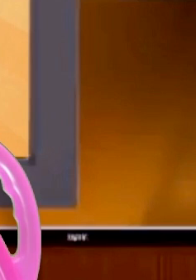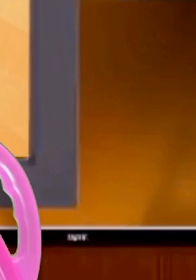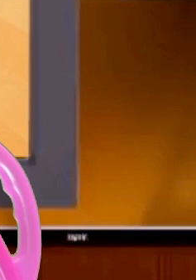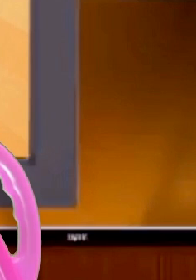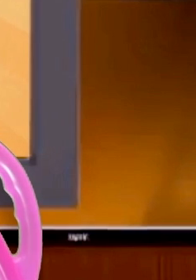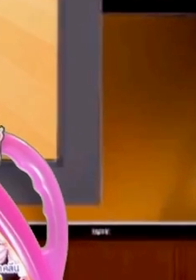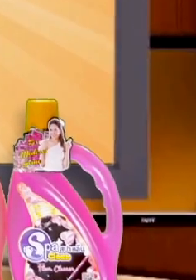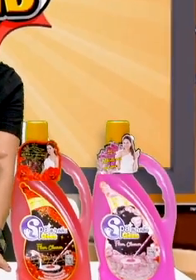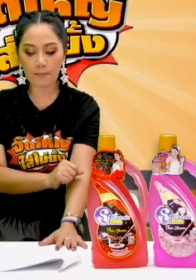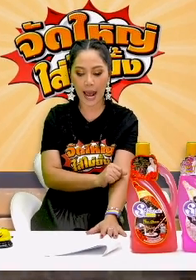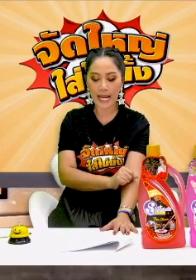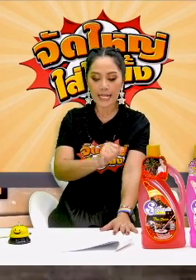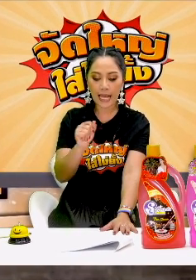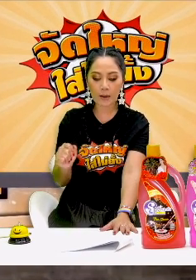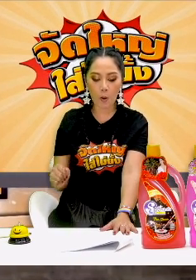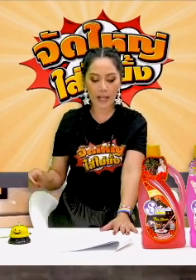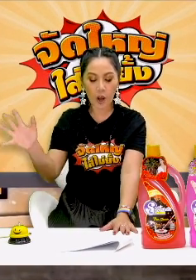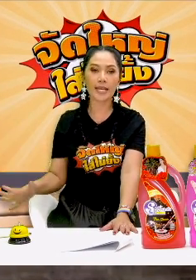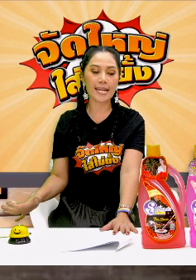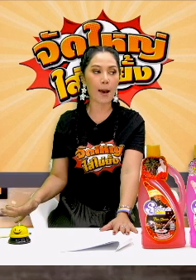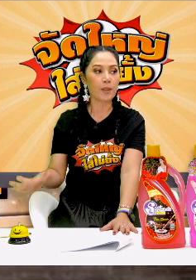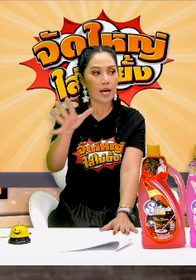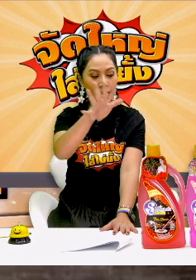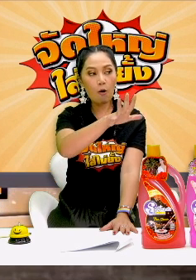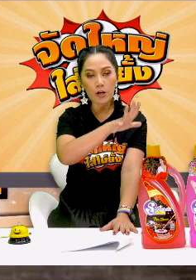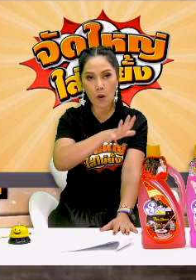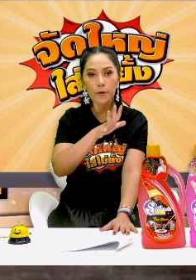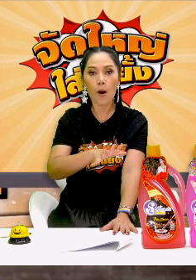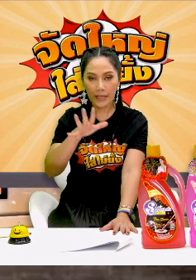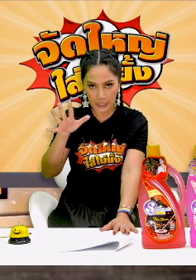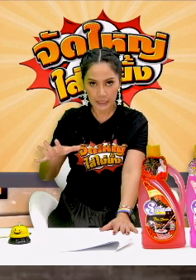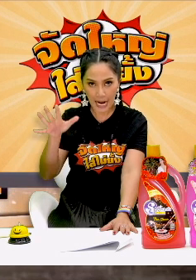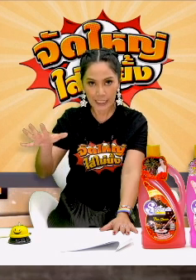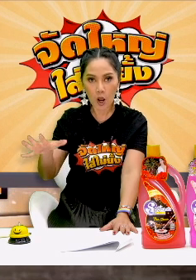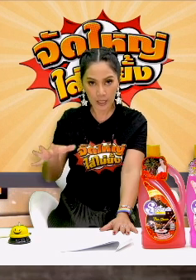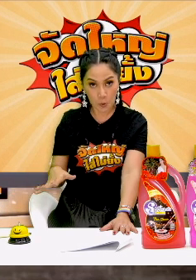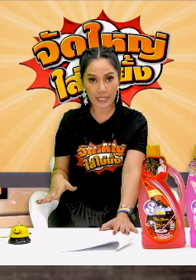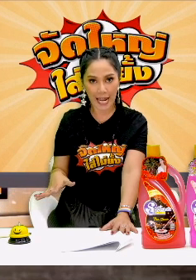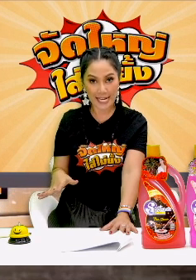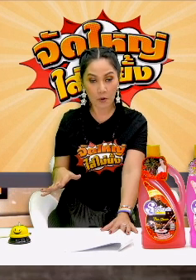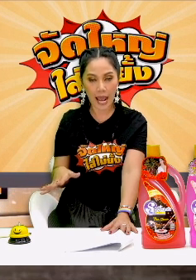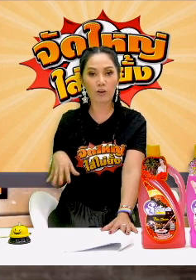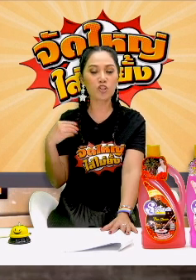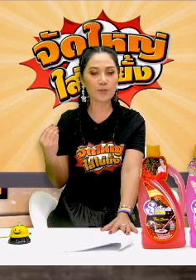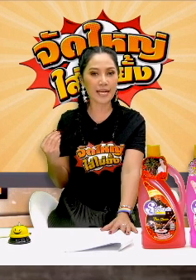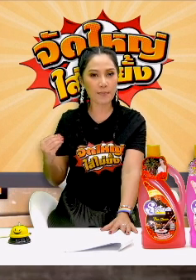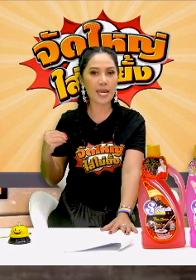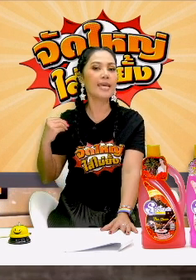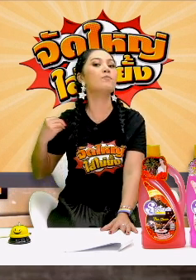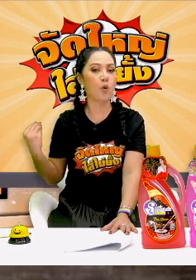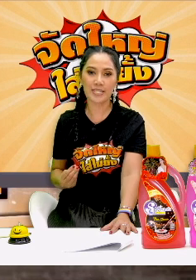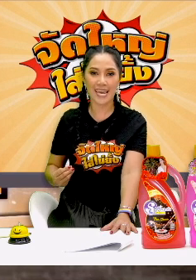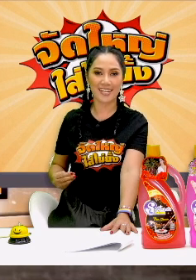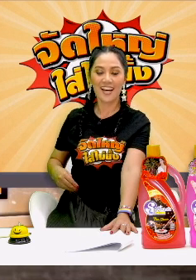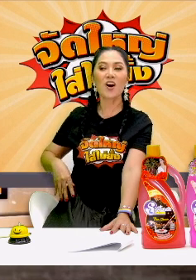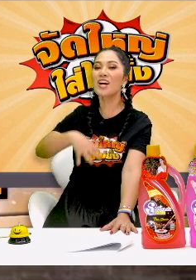เพตาผู้บัญชาการตำรวจนครบาลท่านก็บอกว่าตอนนี้เนี่ยเรารวบรวมมาถึงขั้นตอนกระบวนการนี้แล้วนะเขาจะชอบใช้คำนี้